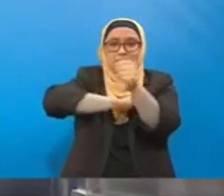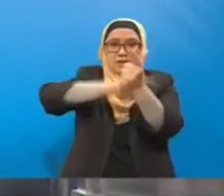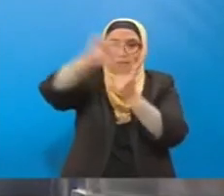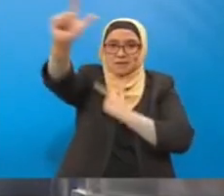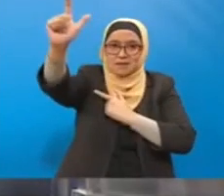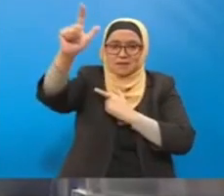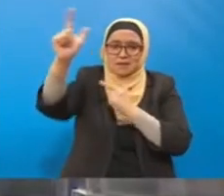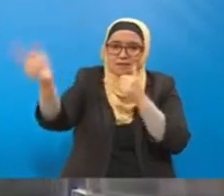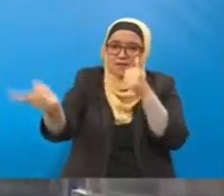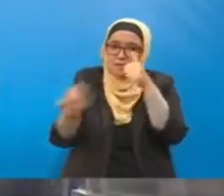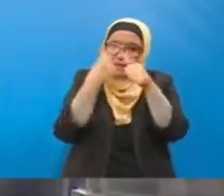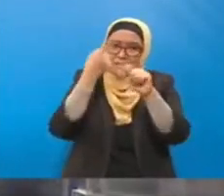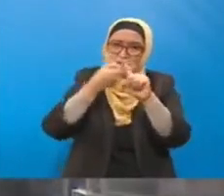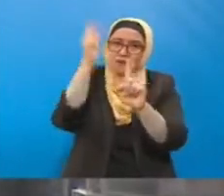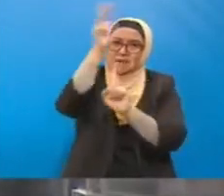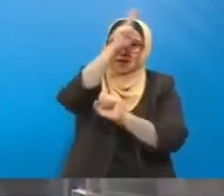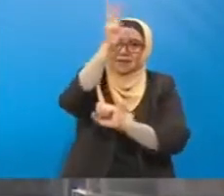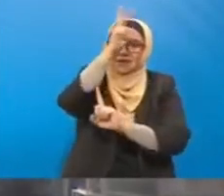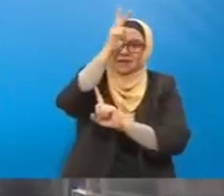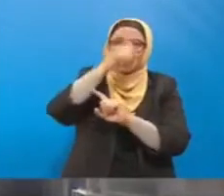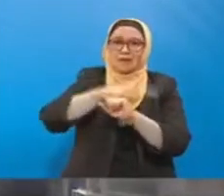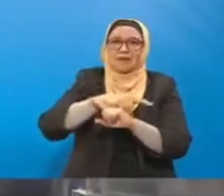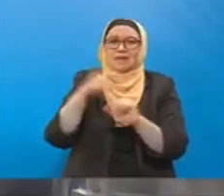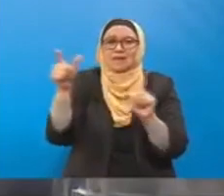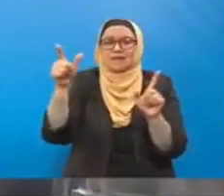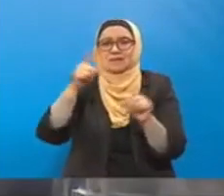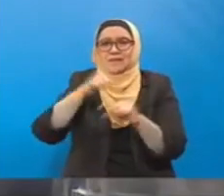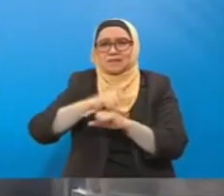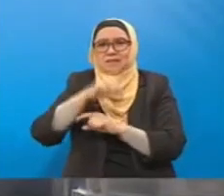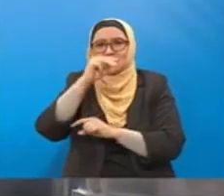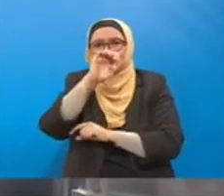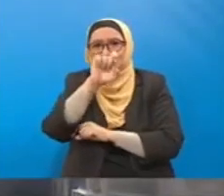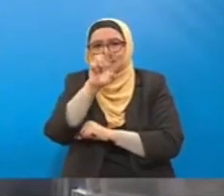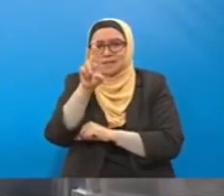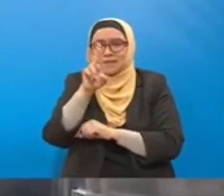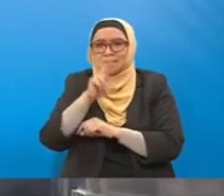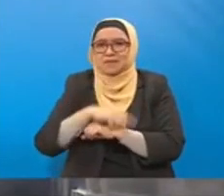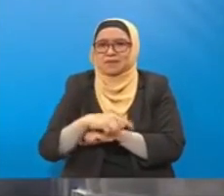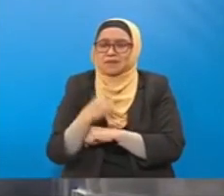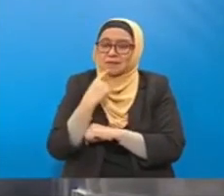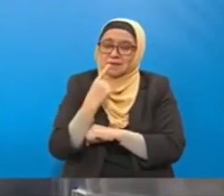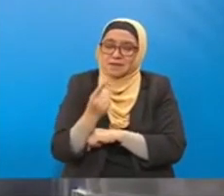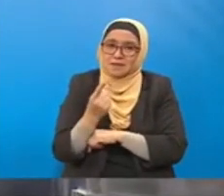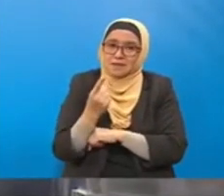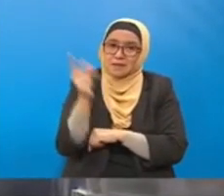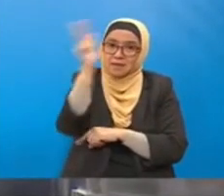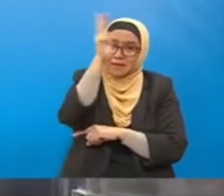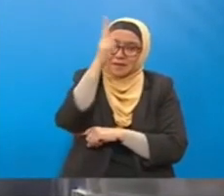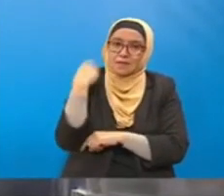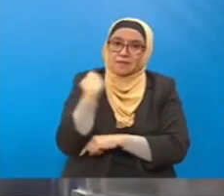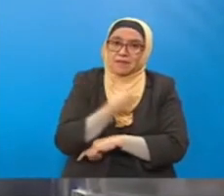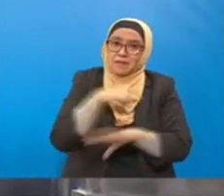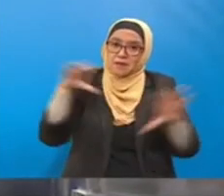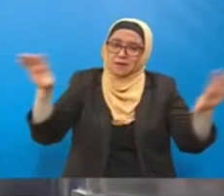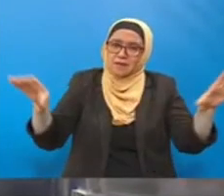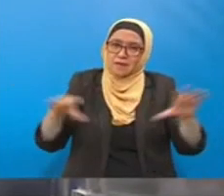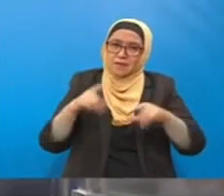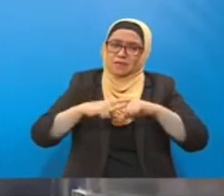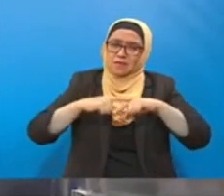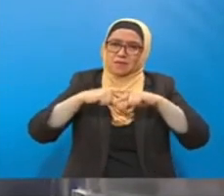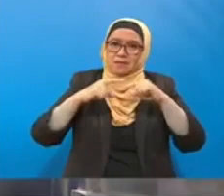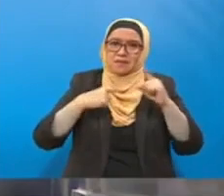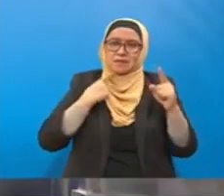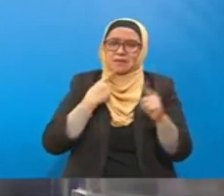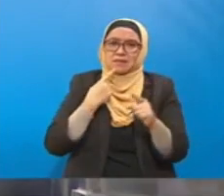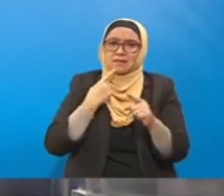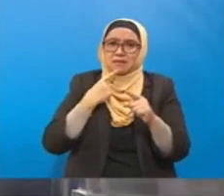Jadi sebenarnya Adakah pihak kerajaan kita akan meneruskan langkah proaktif bagi hubungan lebih erat dengan Mesir